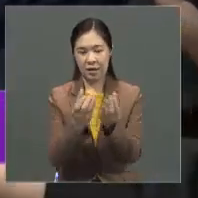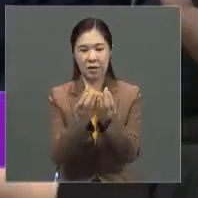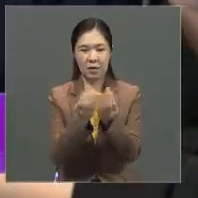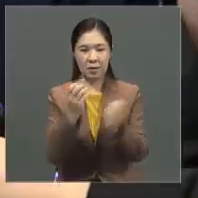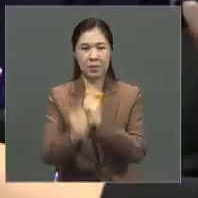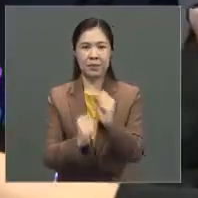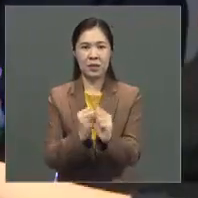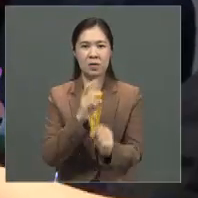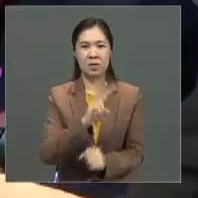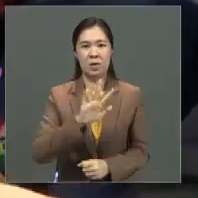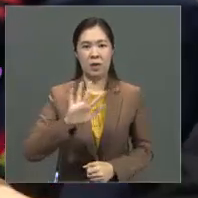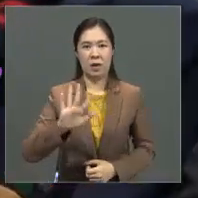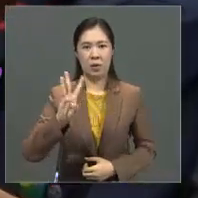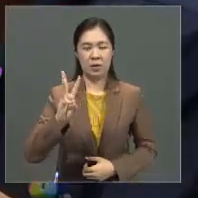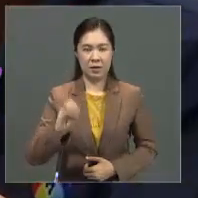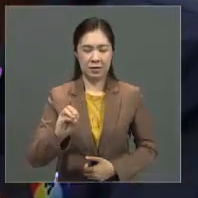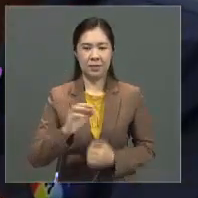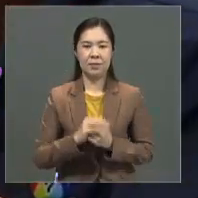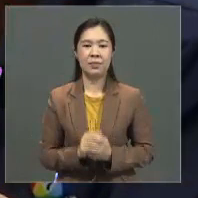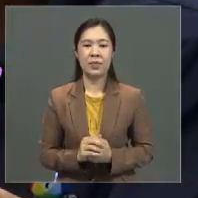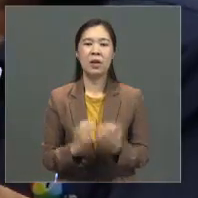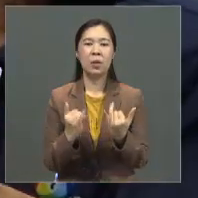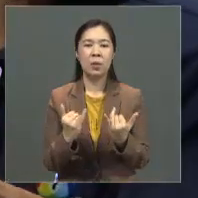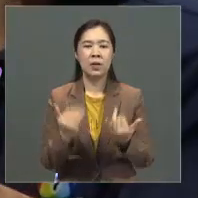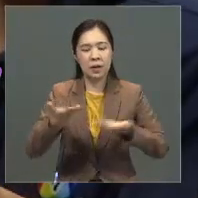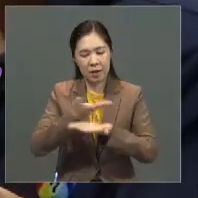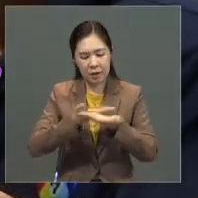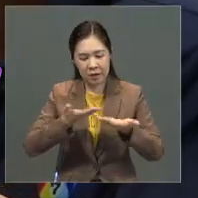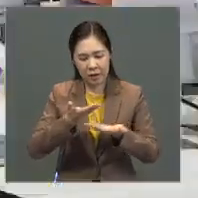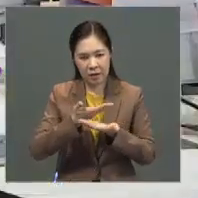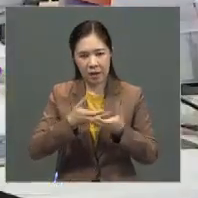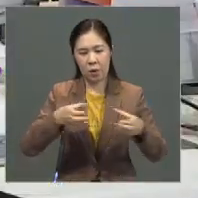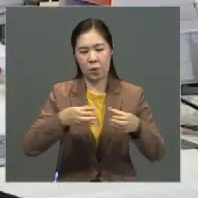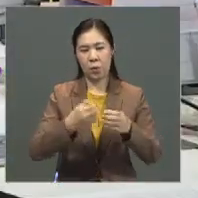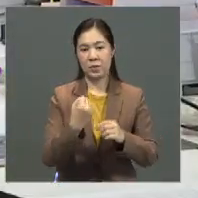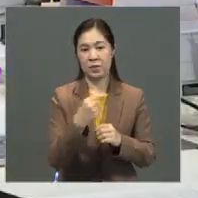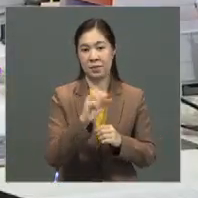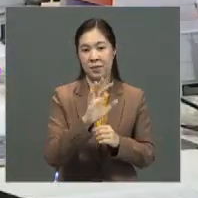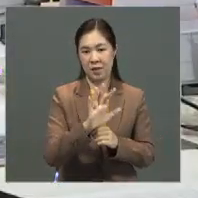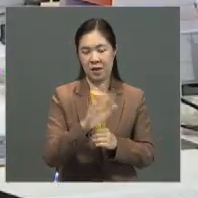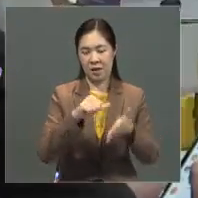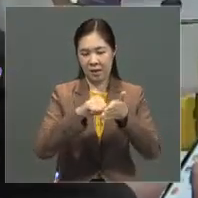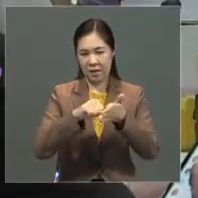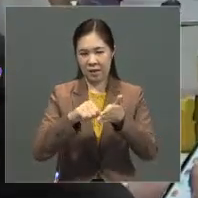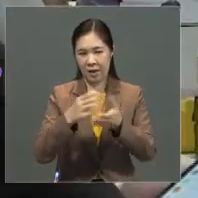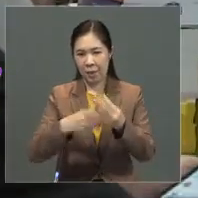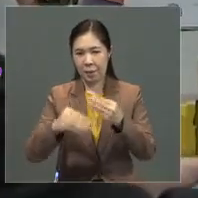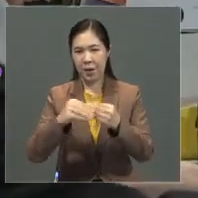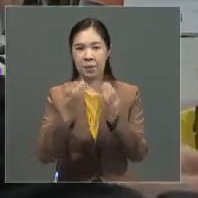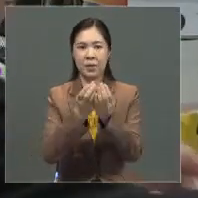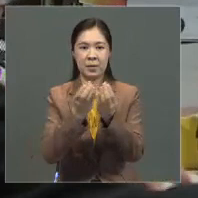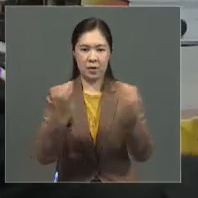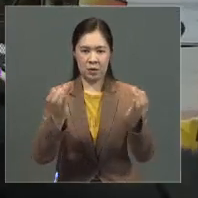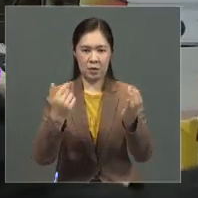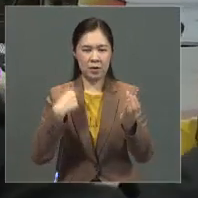รมนูญปี2560บอกว่าวันนี้จะเป็นการพิจารณาในหมวด15ที่เกี่ยวข้องกับการแก้ไขเพิ่มเติมรัฐธรรมนูญ